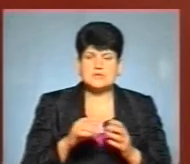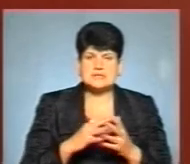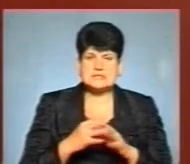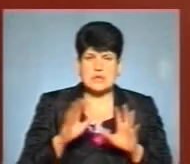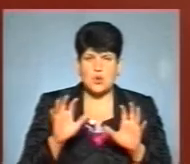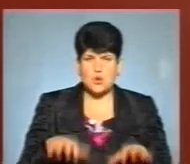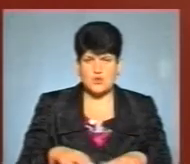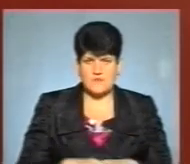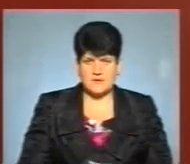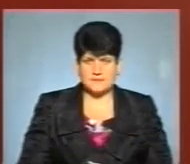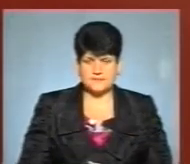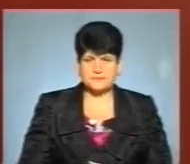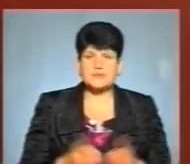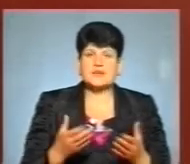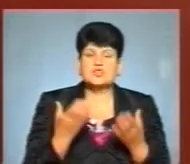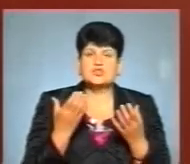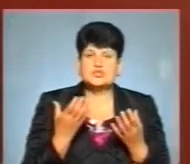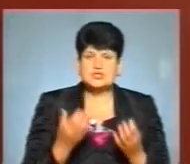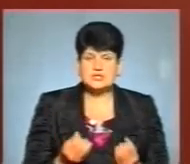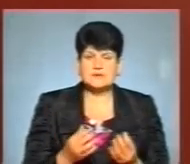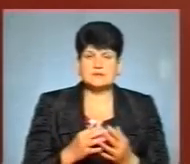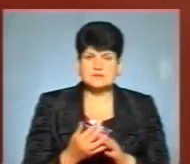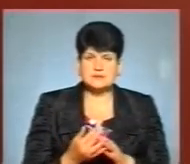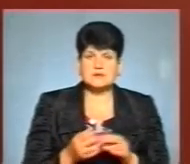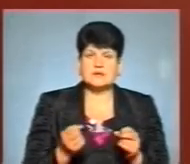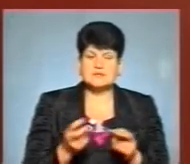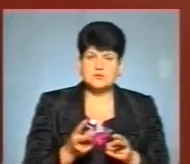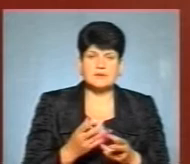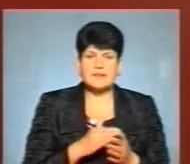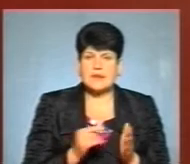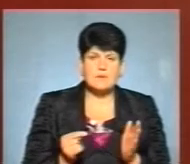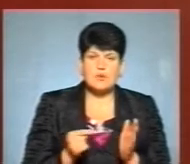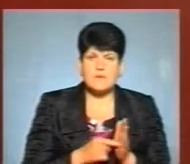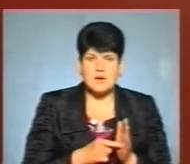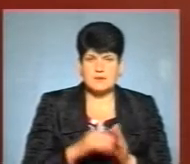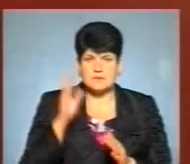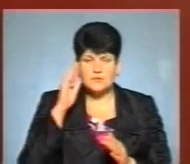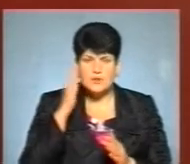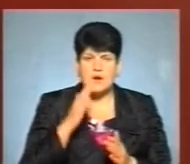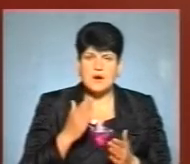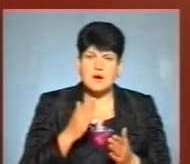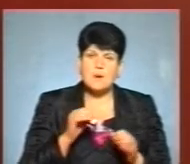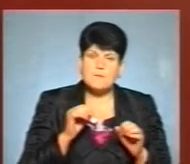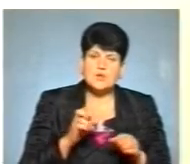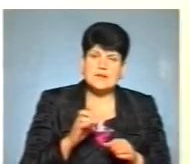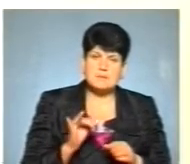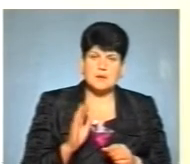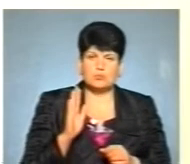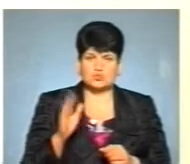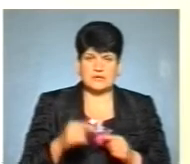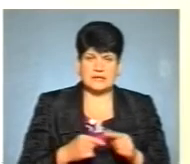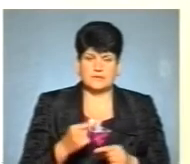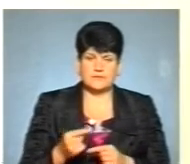староста. Які ще населені пункти під ризиком, які наразі не потрапили під воду, але вони могли би бути наступними? Наприклад, якщо